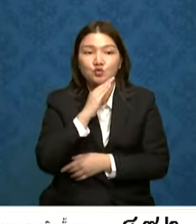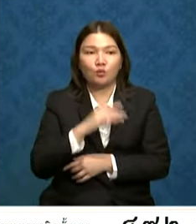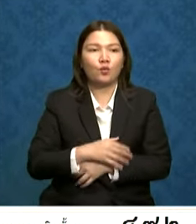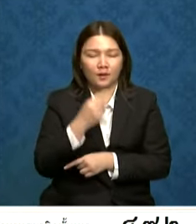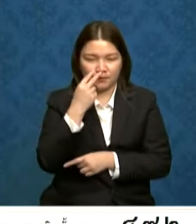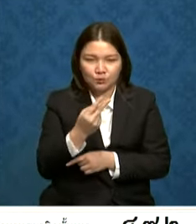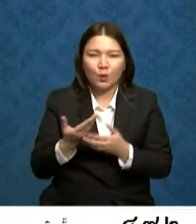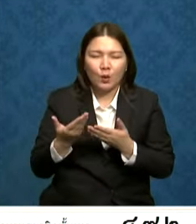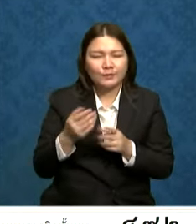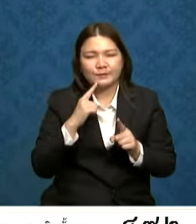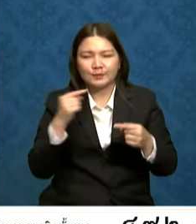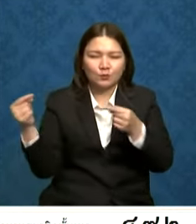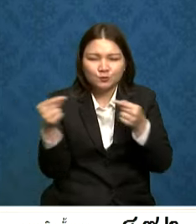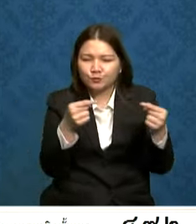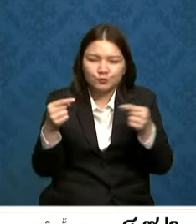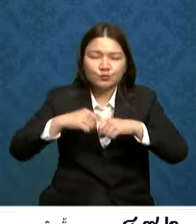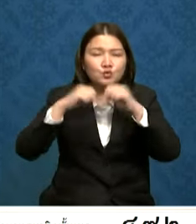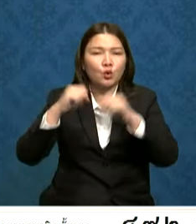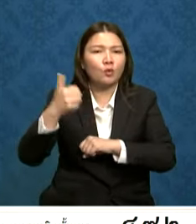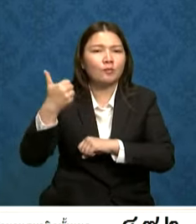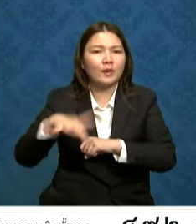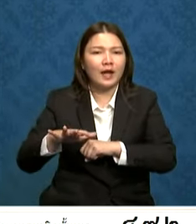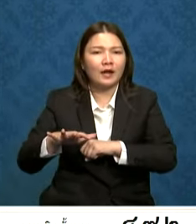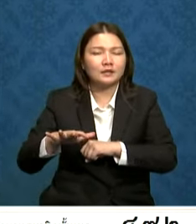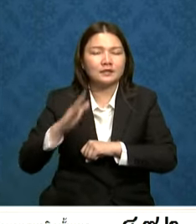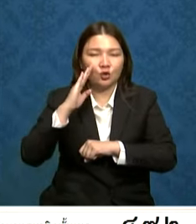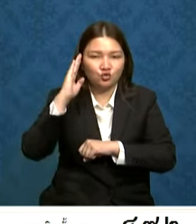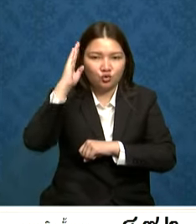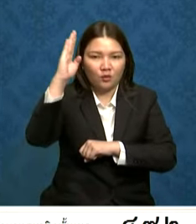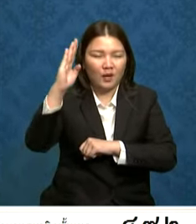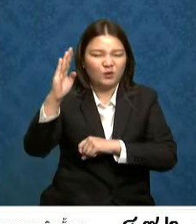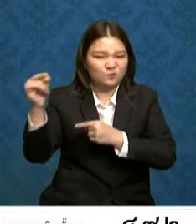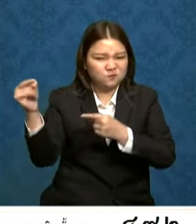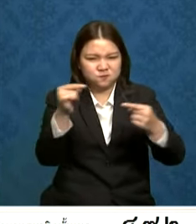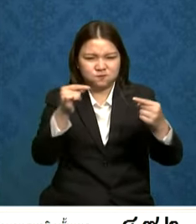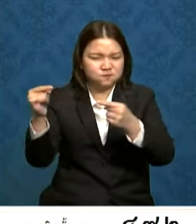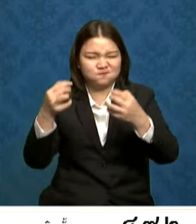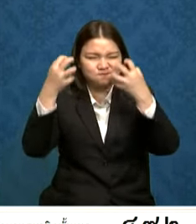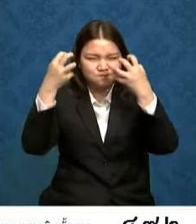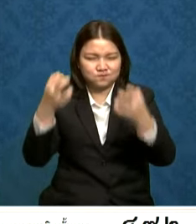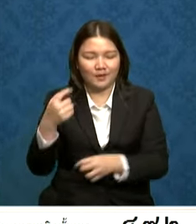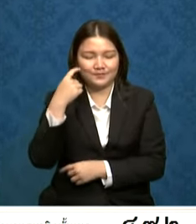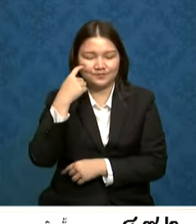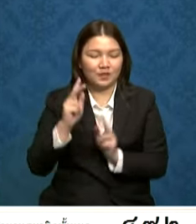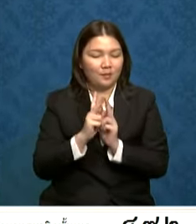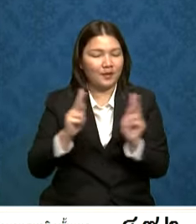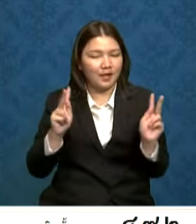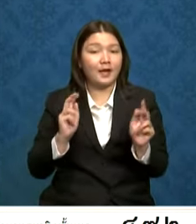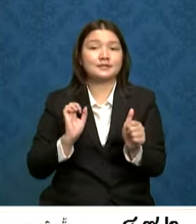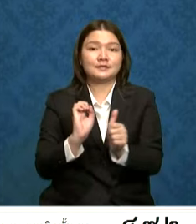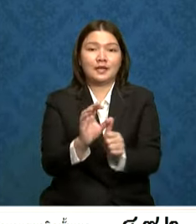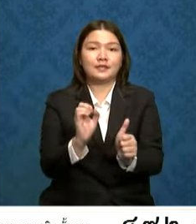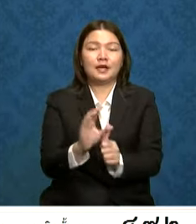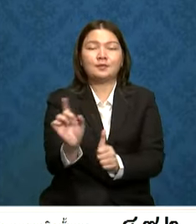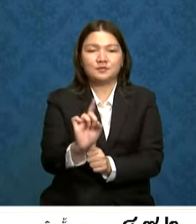ยุติไม่ได้อาจบานปายสู่ความขัดแย้งในอนาคตกรรมาธิการได้เสนอความเห็น